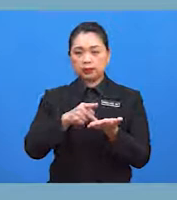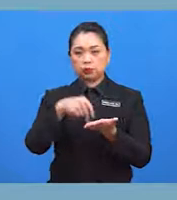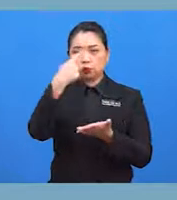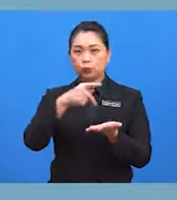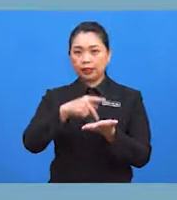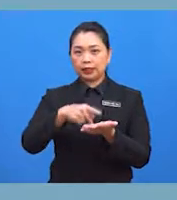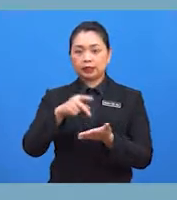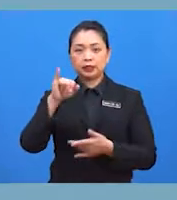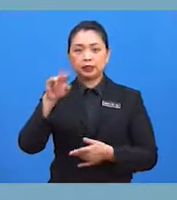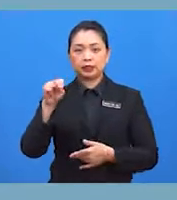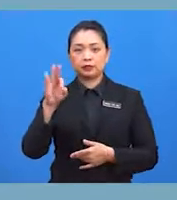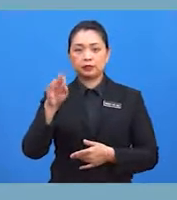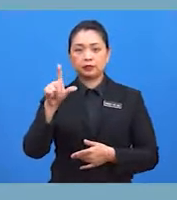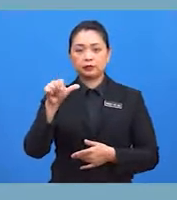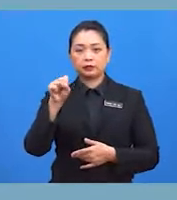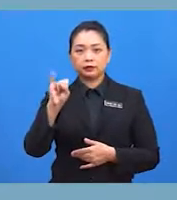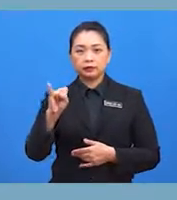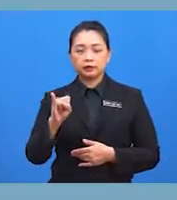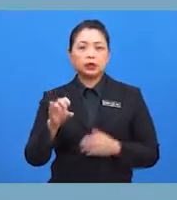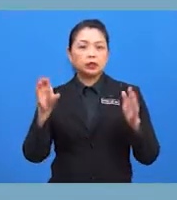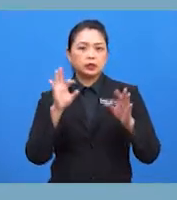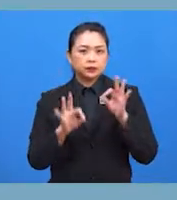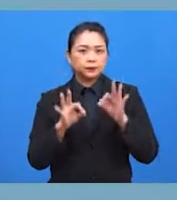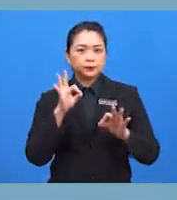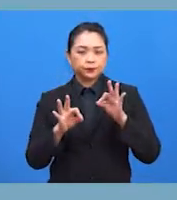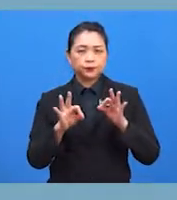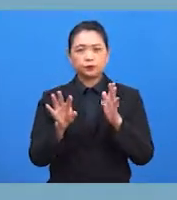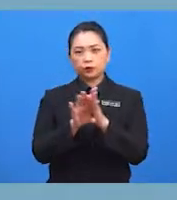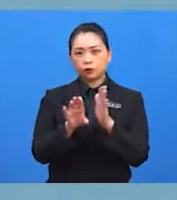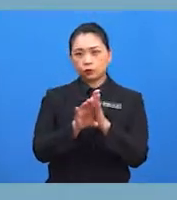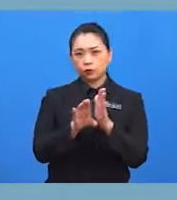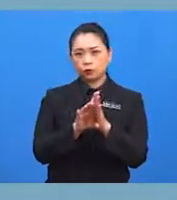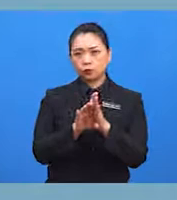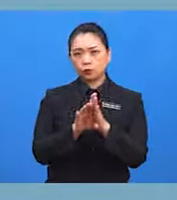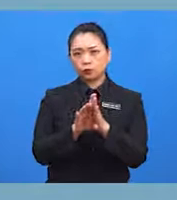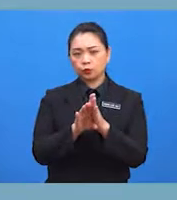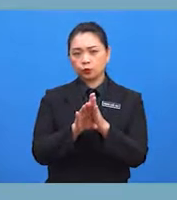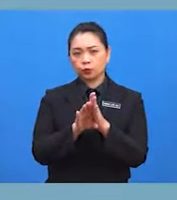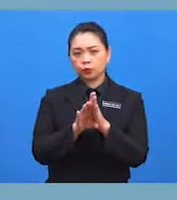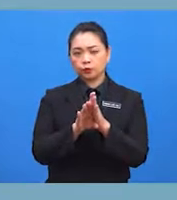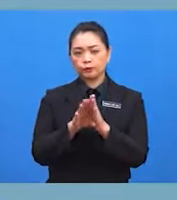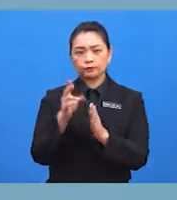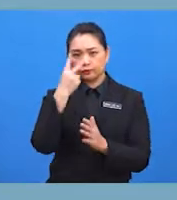inflasi. Andaikan indeks harga pengguna sebuah negara pada tahun 2018 ialah